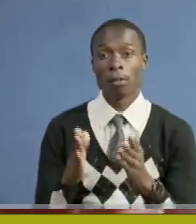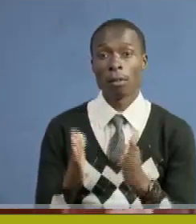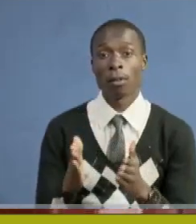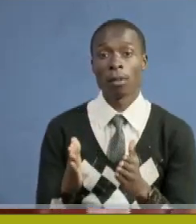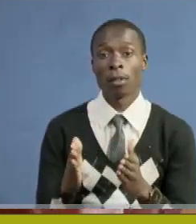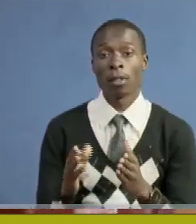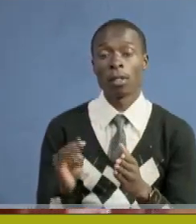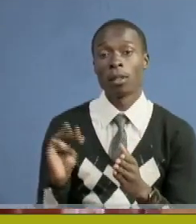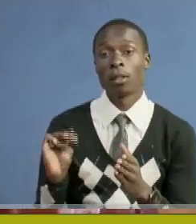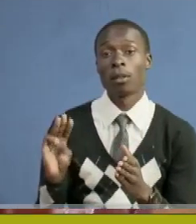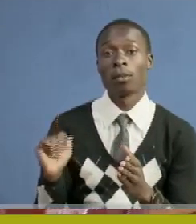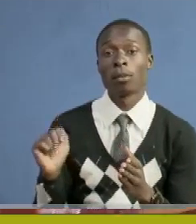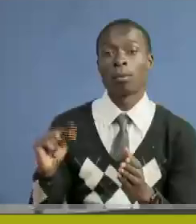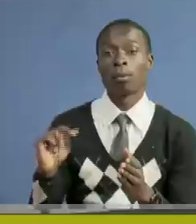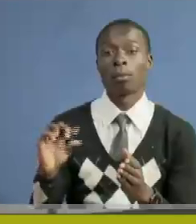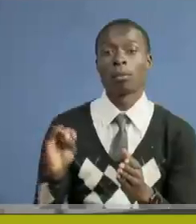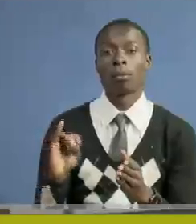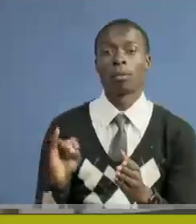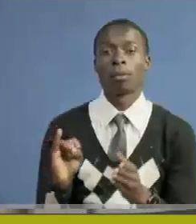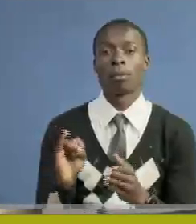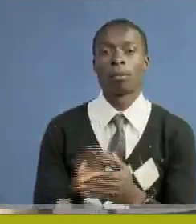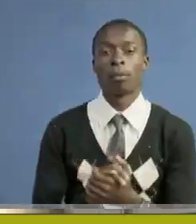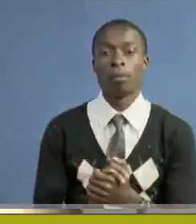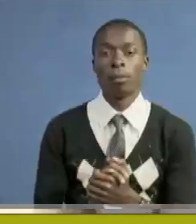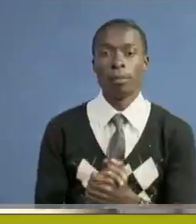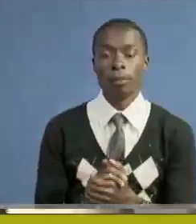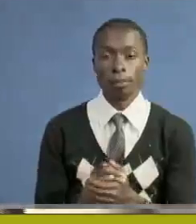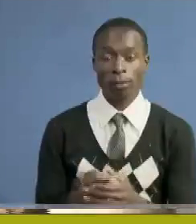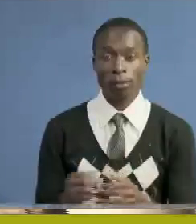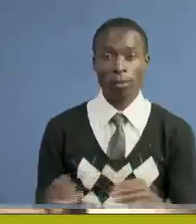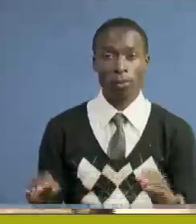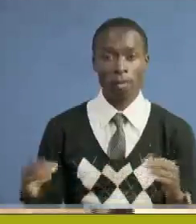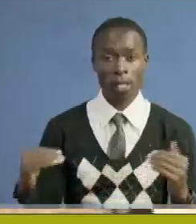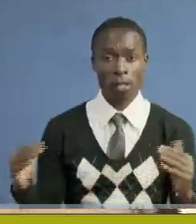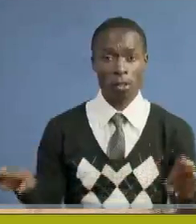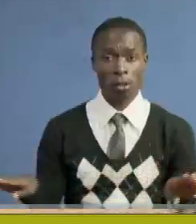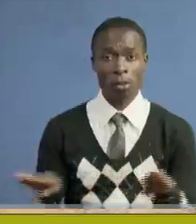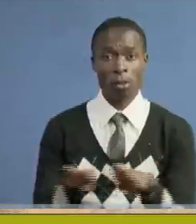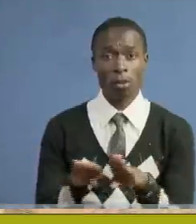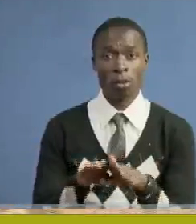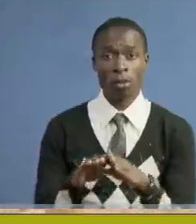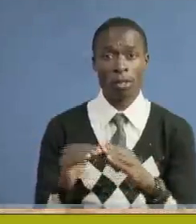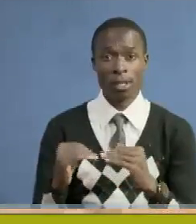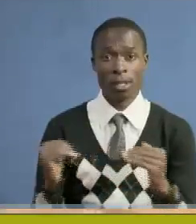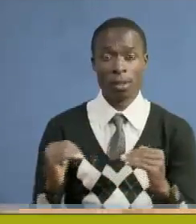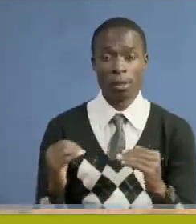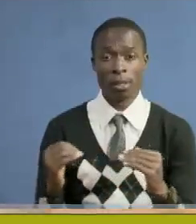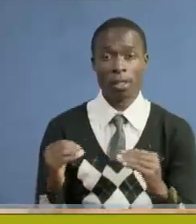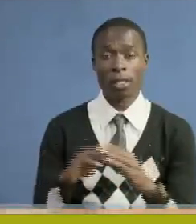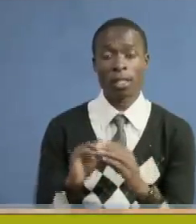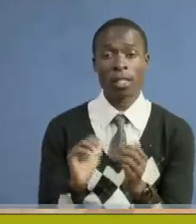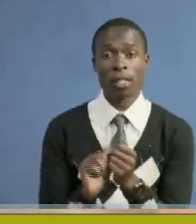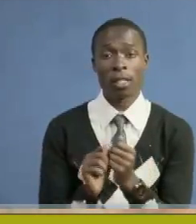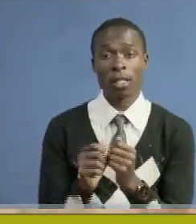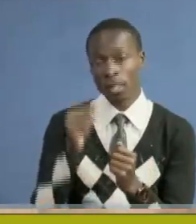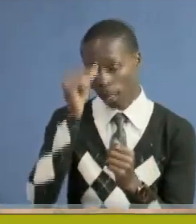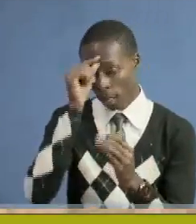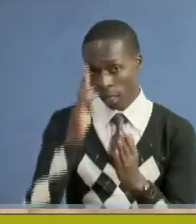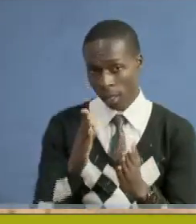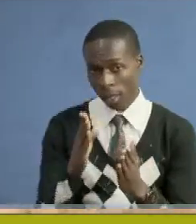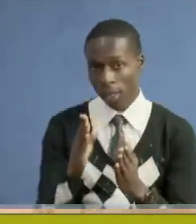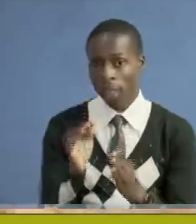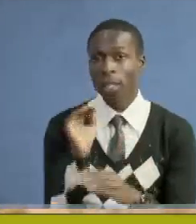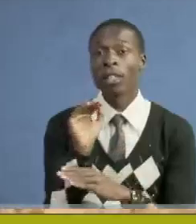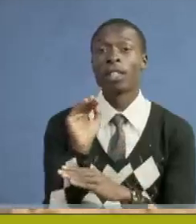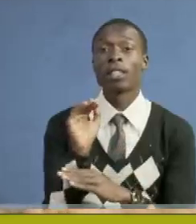wa waziri Kiunjuri. Ili kuziba pengo la uhaba wa mahindi uliokuwa humu nchini, serikali iliagiza wizara